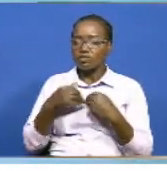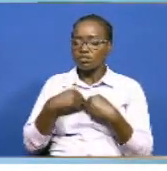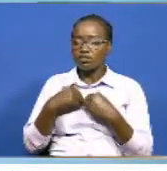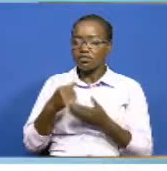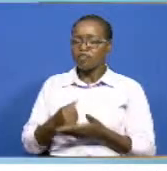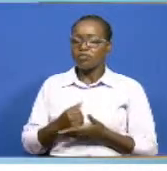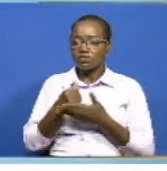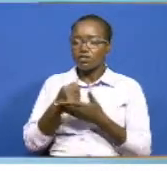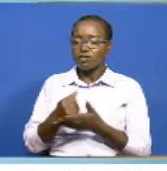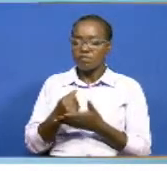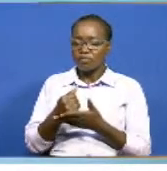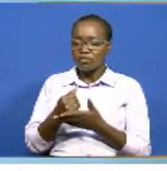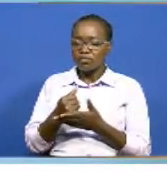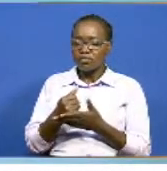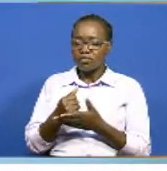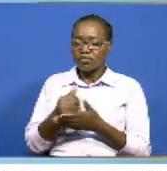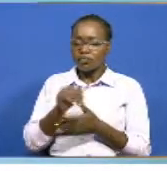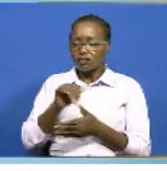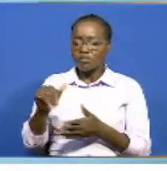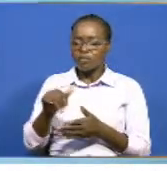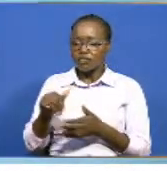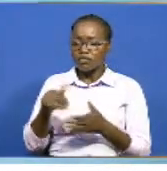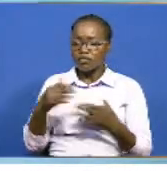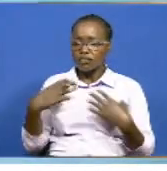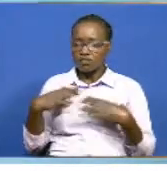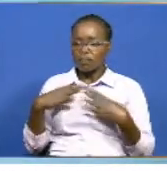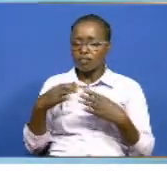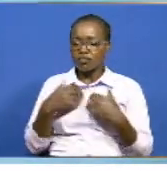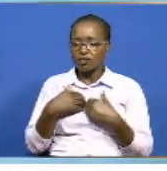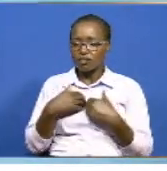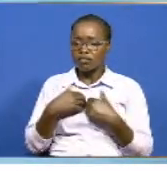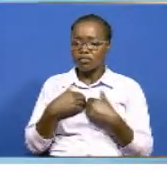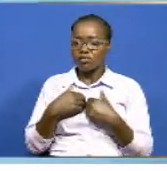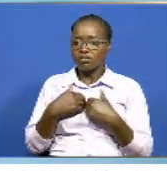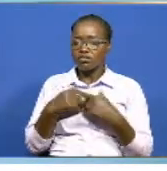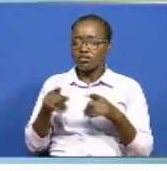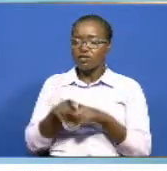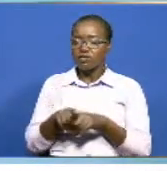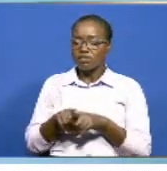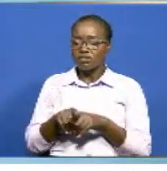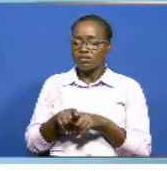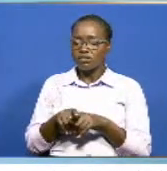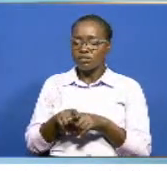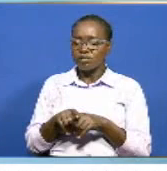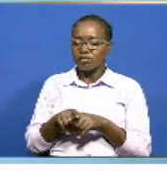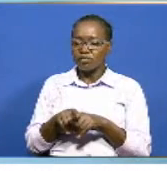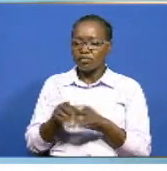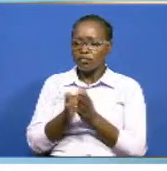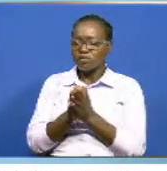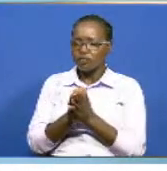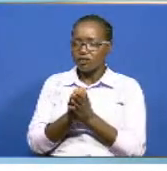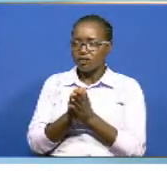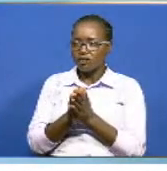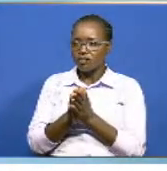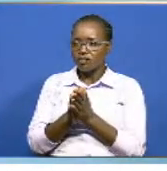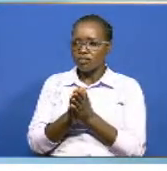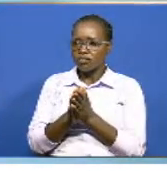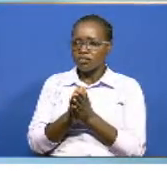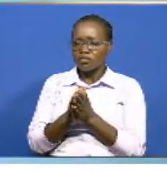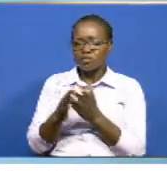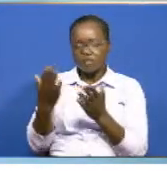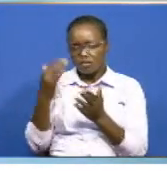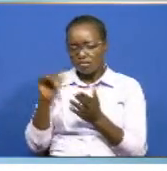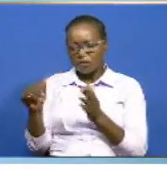wenye wanashida kupitia njia hii ya mitandao. So tukiangalia, tuko na ubaya